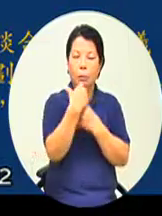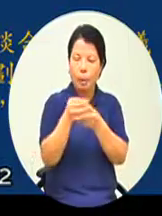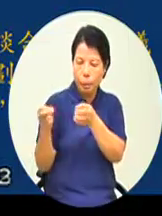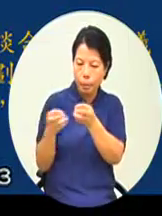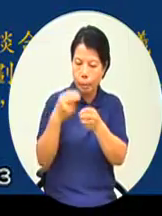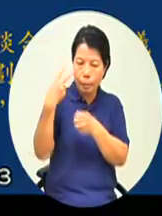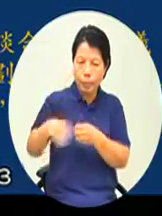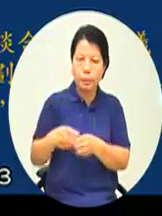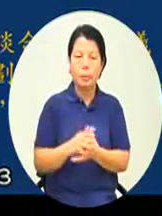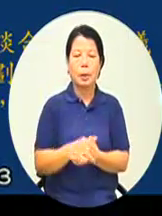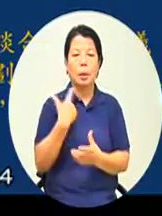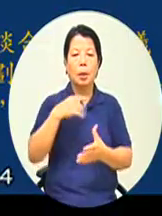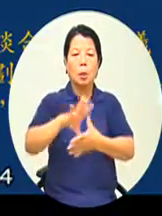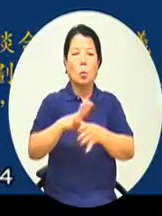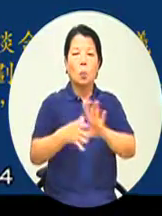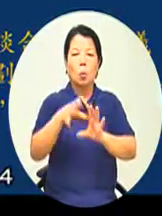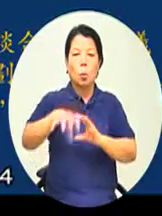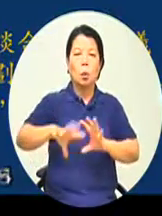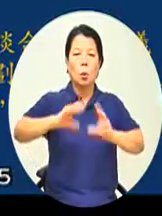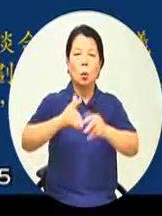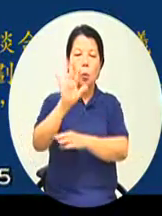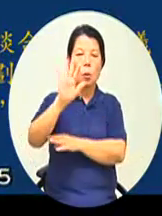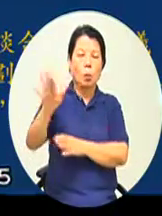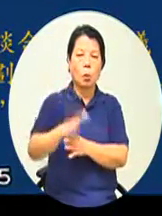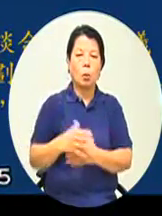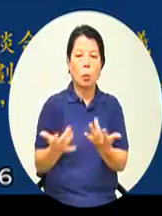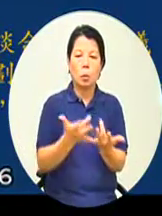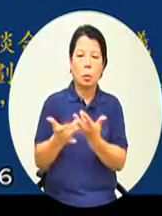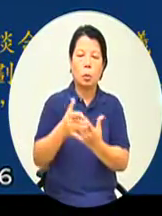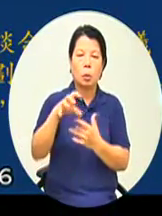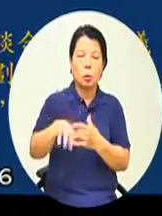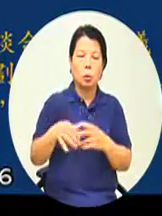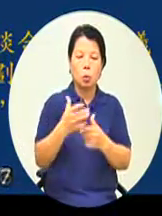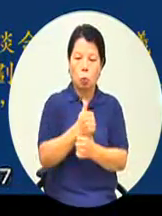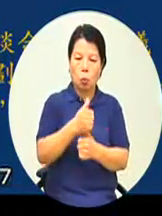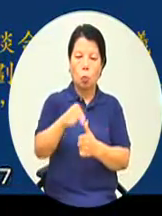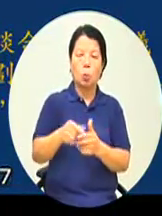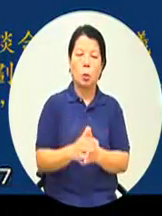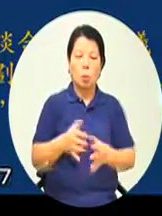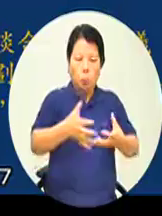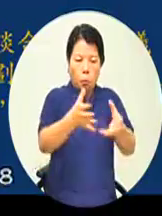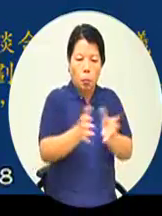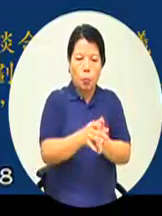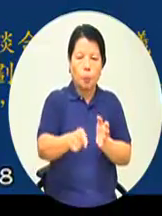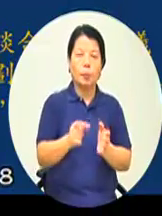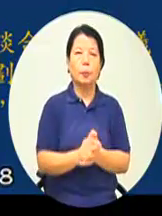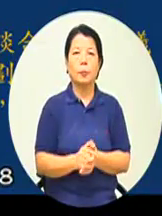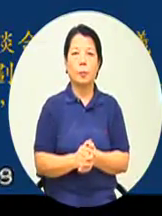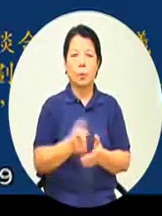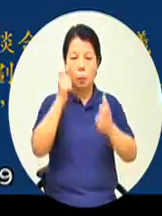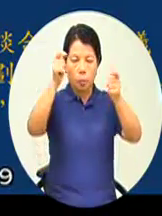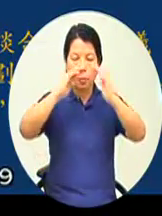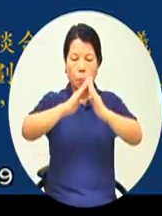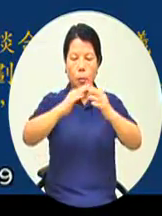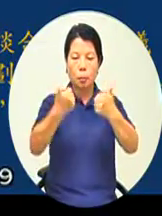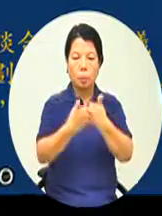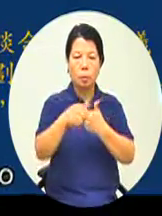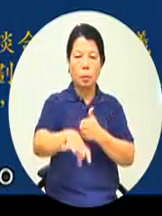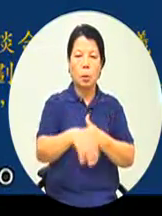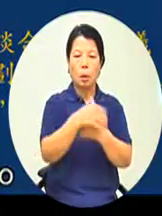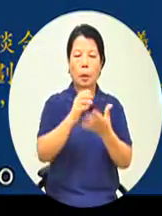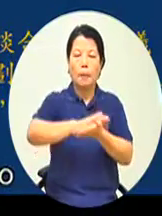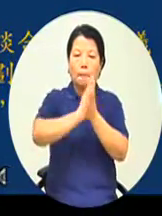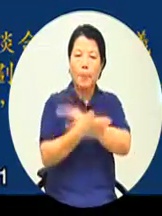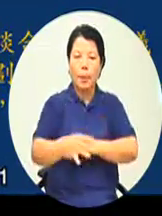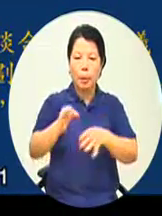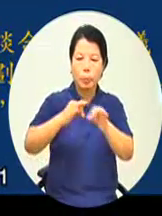现在文化局跟国有财产署在谈这个合作的部分，其实是要把部分我们高雄市议会变成商业区